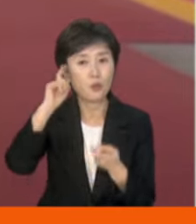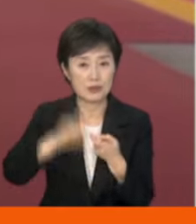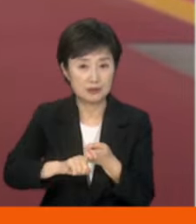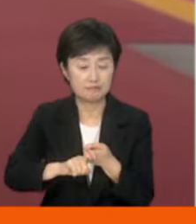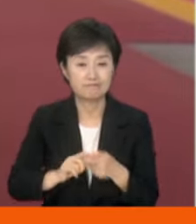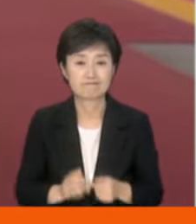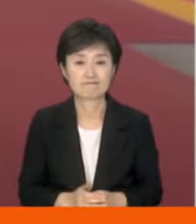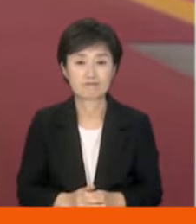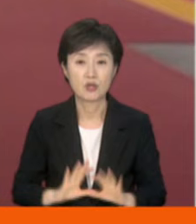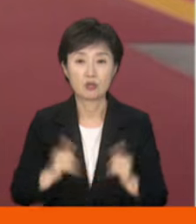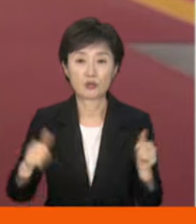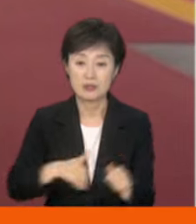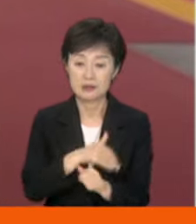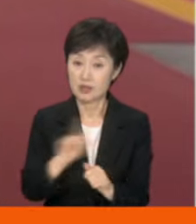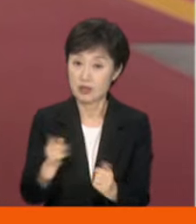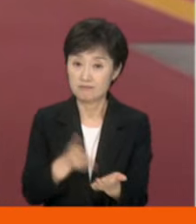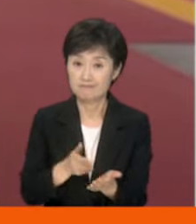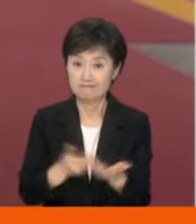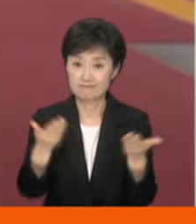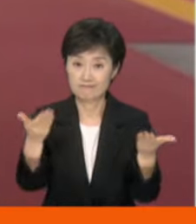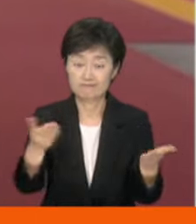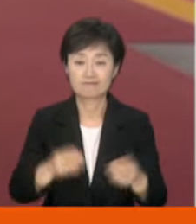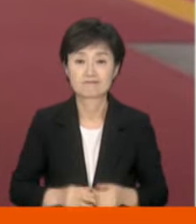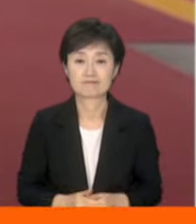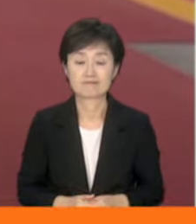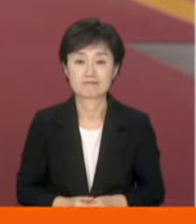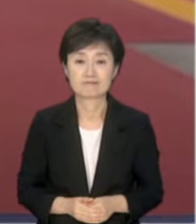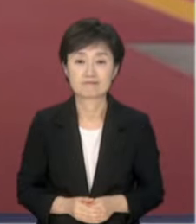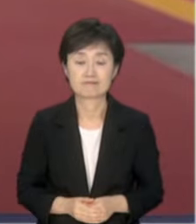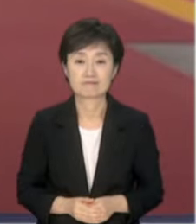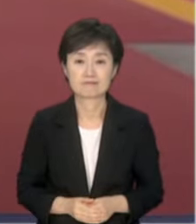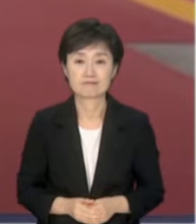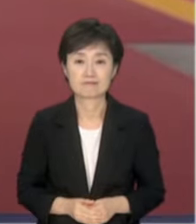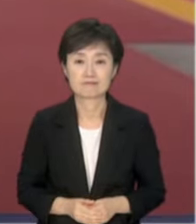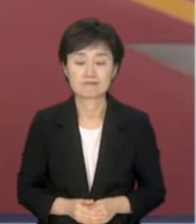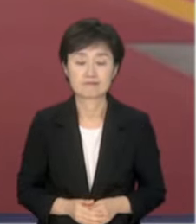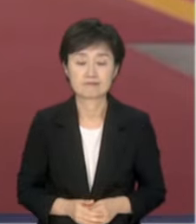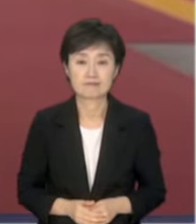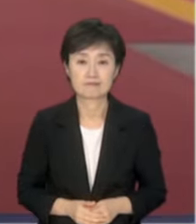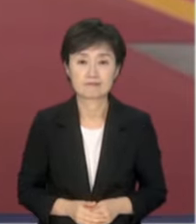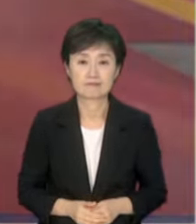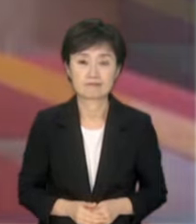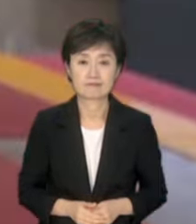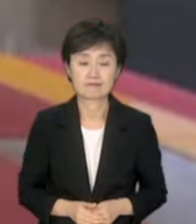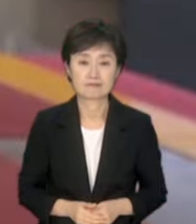쏠렸었는데요. 네, 국회로 가보겠습니다. 이다연 기자, 한 대표 회견 발언 전해주시죠.